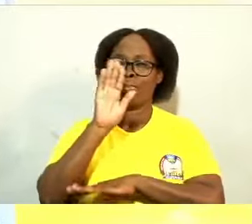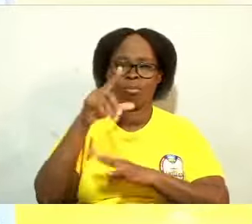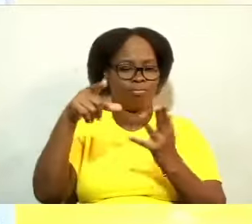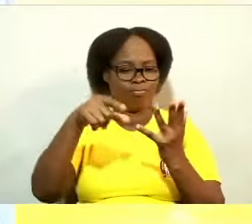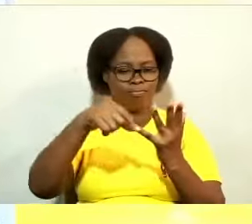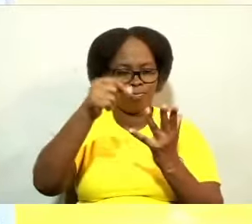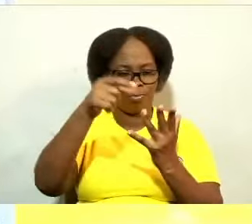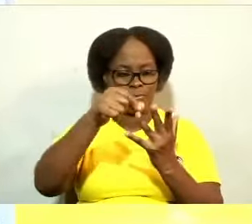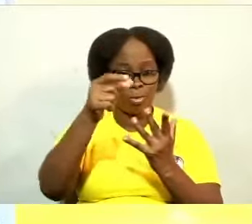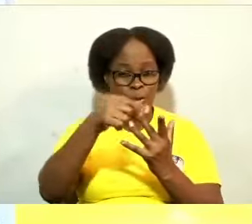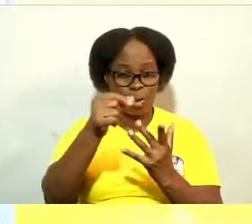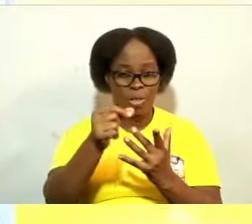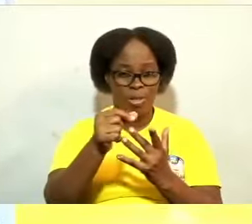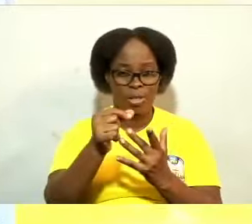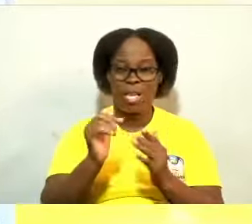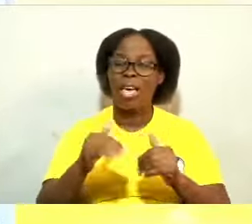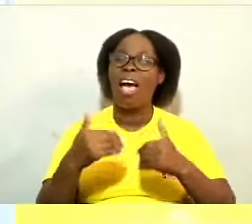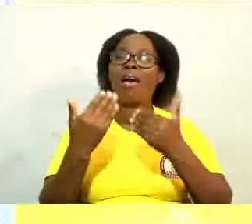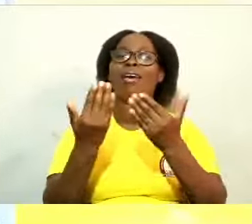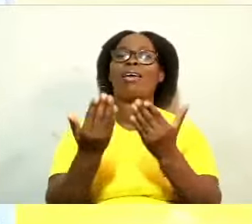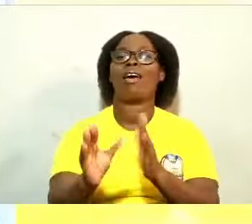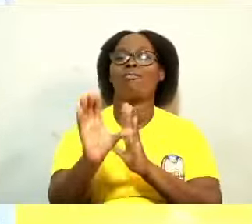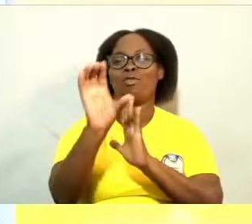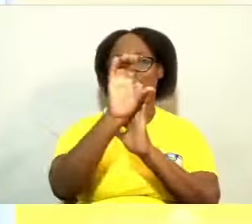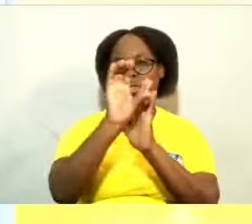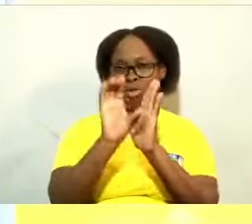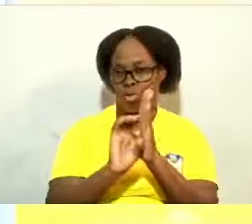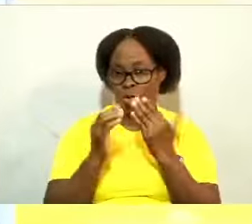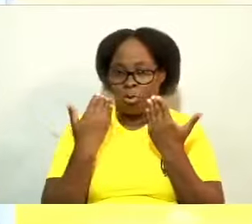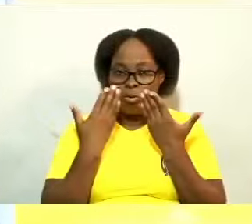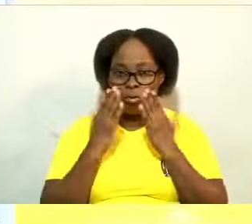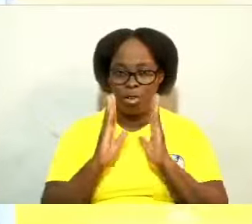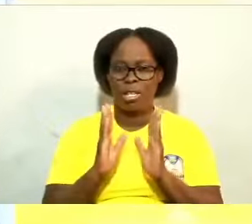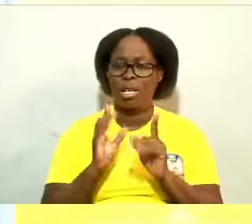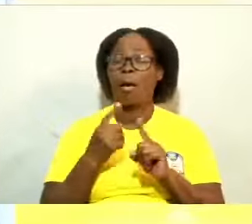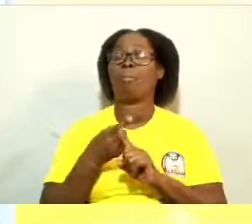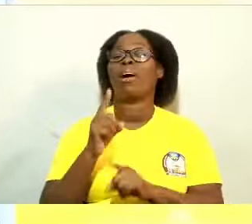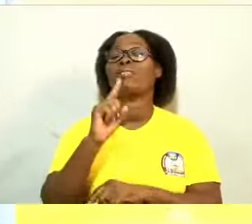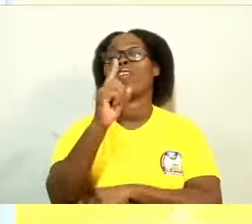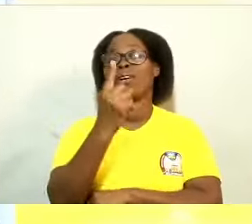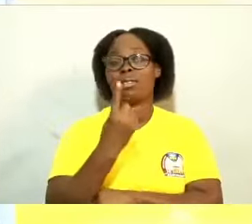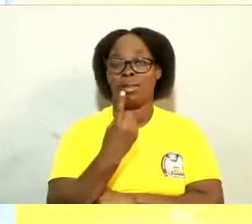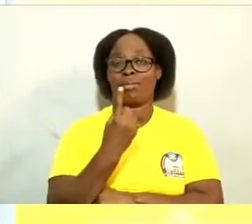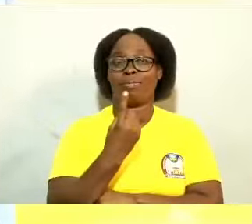kawachagua, aliwapa katiba. Lakini kwanza